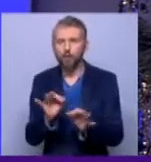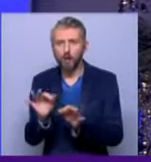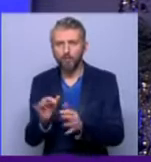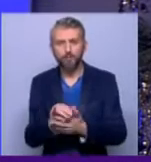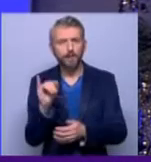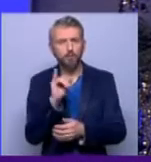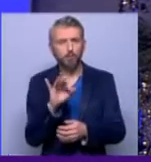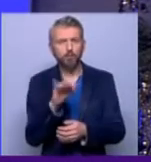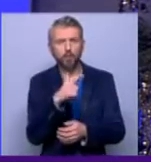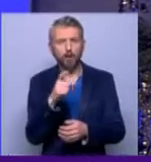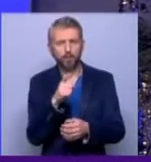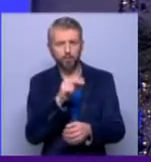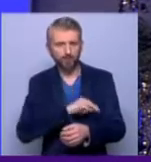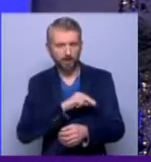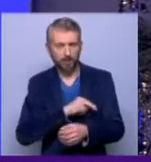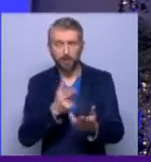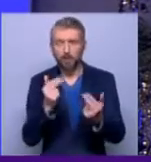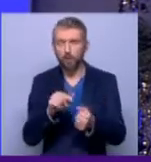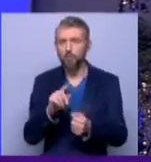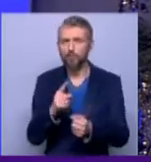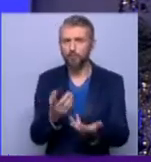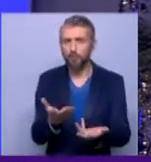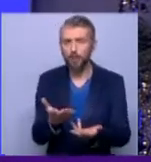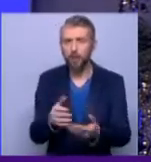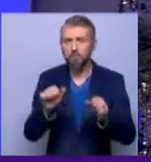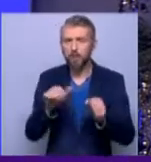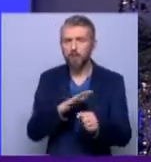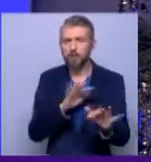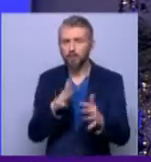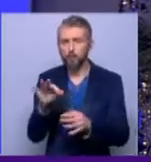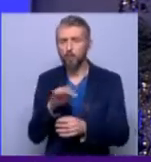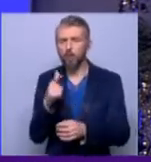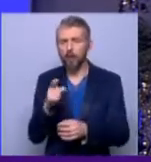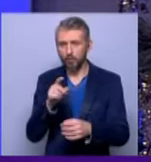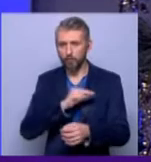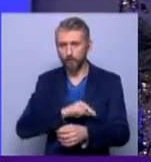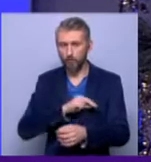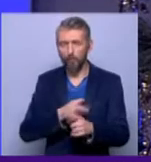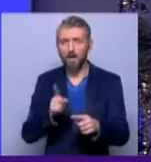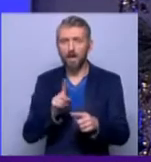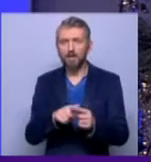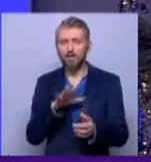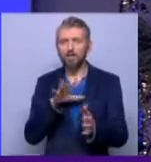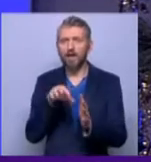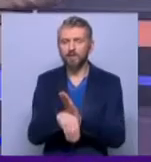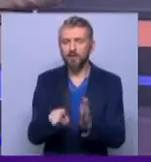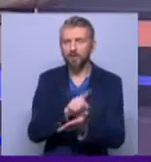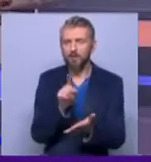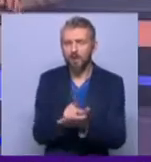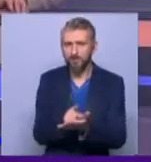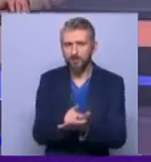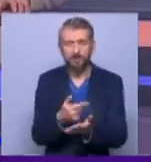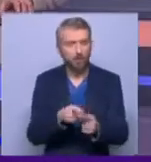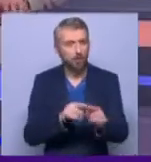про газовщиков мы помним. Да, истории про... Почему, собственно говоря, могли быть истории про газовщиков? Потому что это входило это в обязанности. Было, как бы,